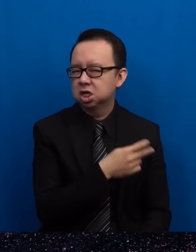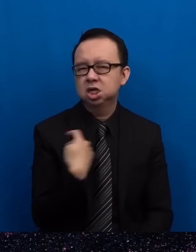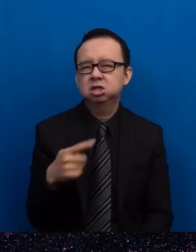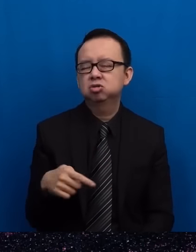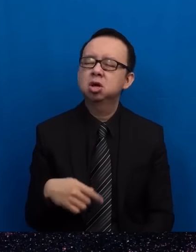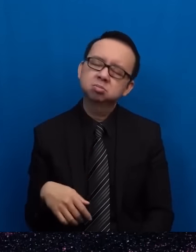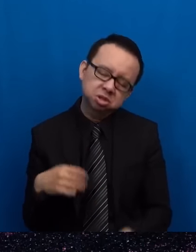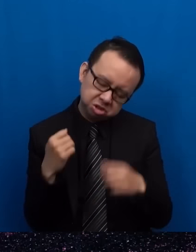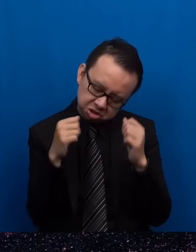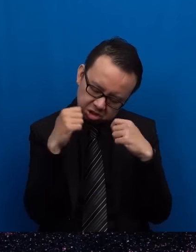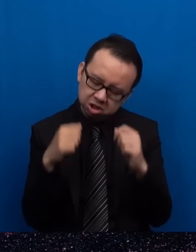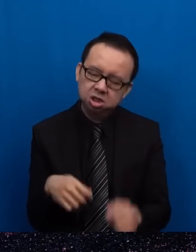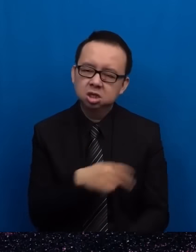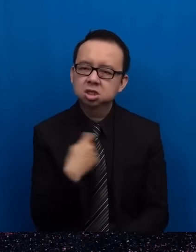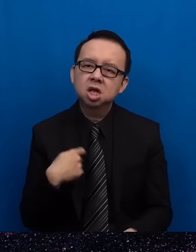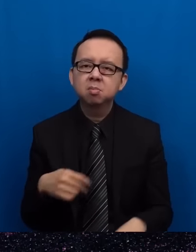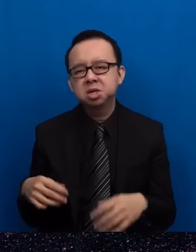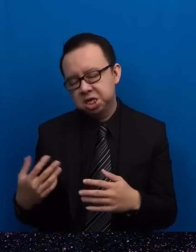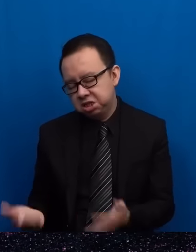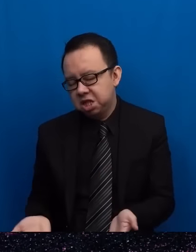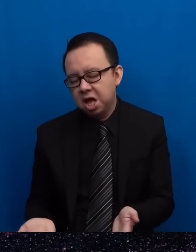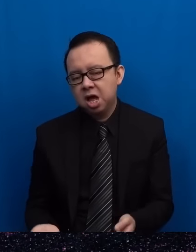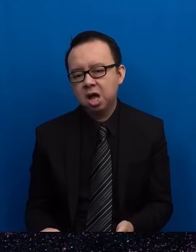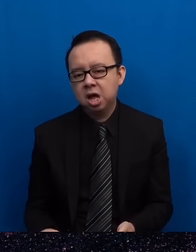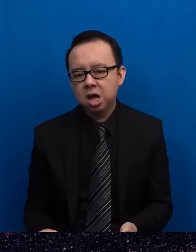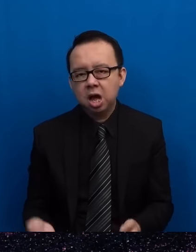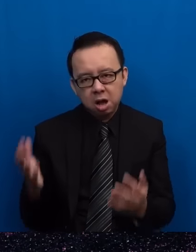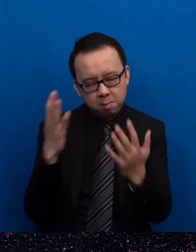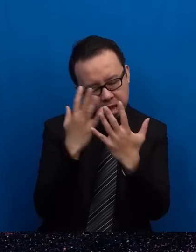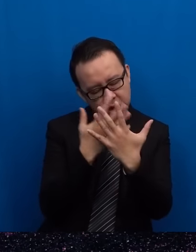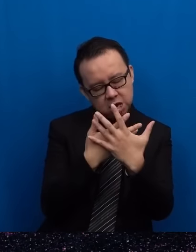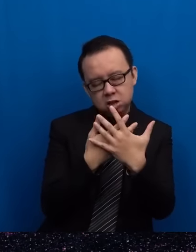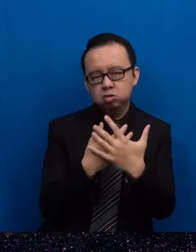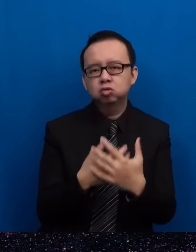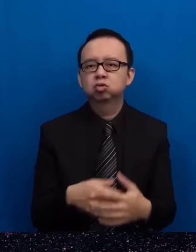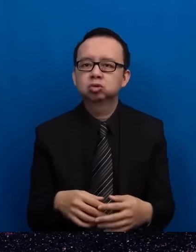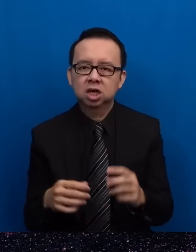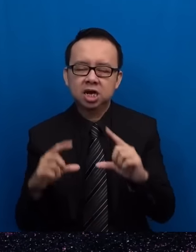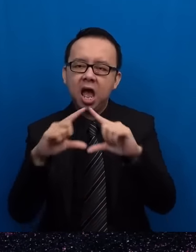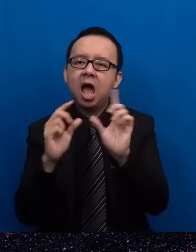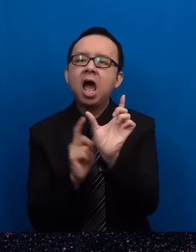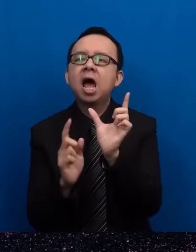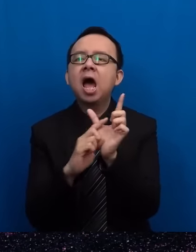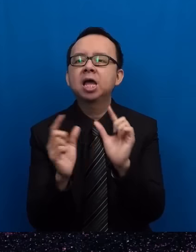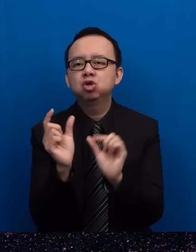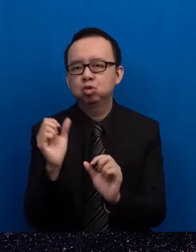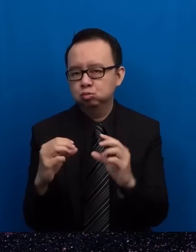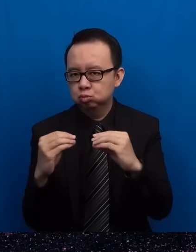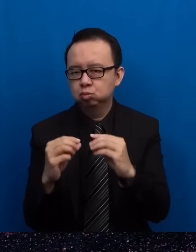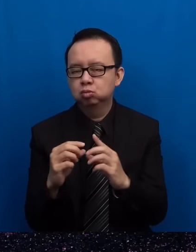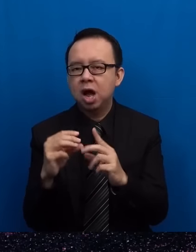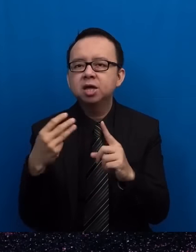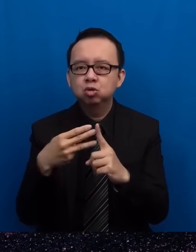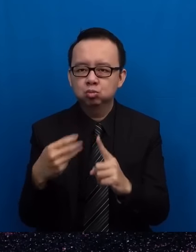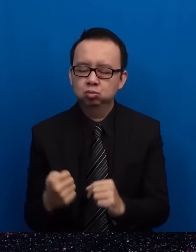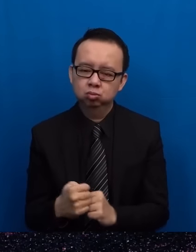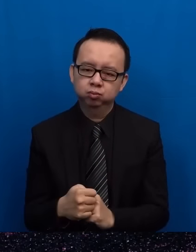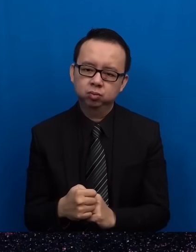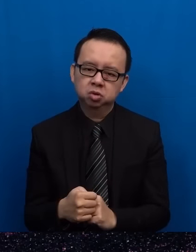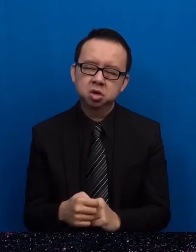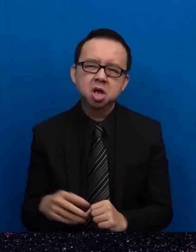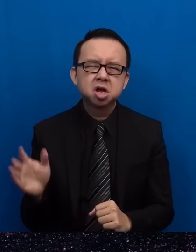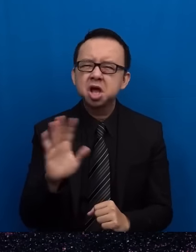Aku orang yang paling menderita. Malu sama Ayub. Kita adalah orang yang paling ditolak, tidak ada orang yang